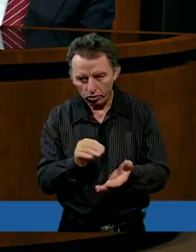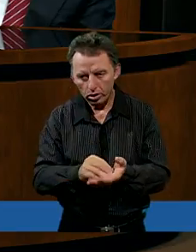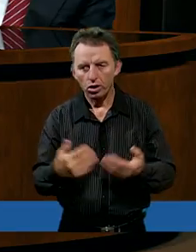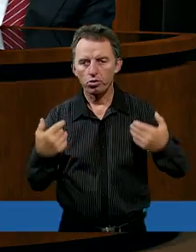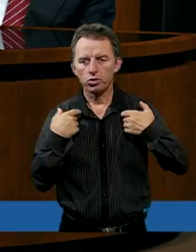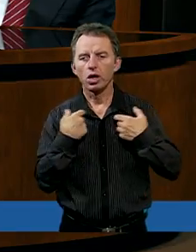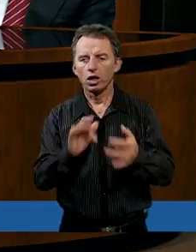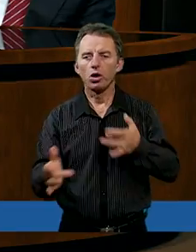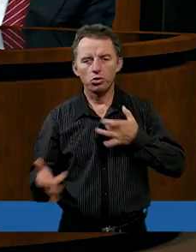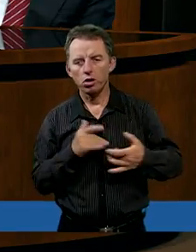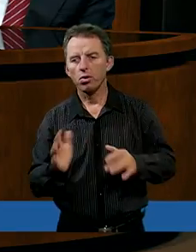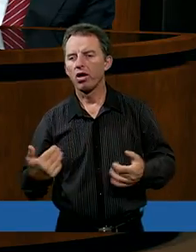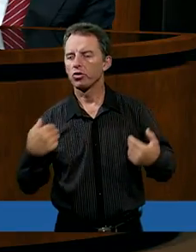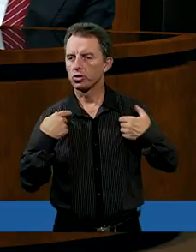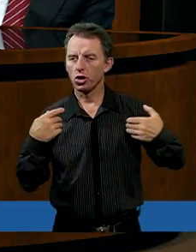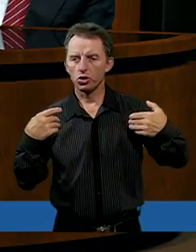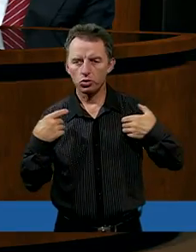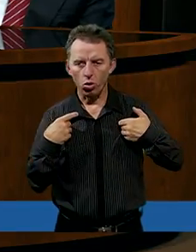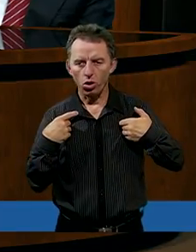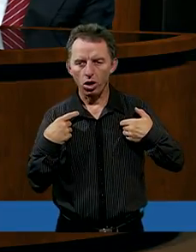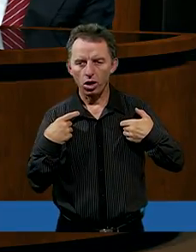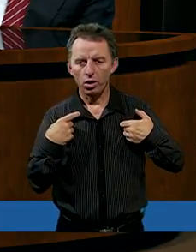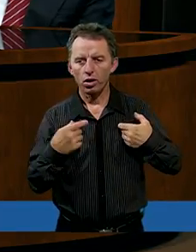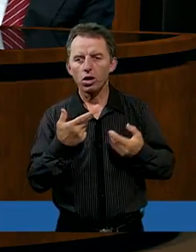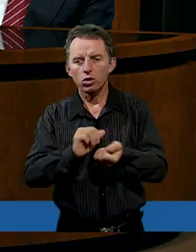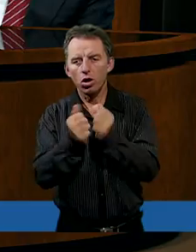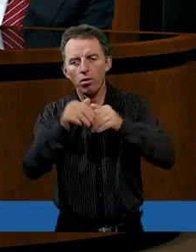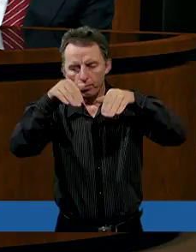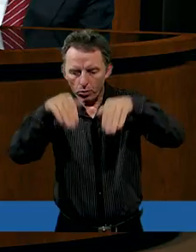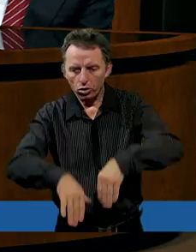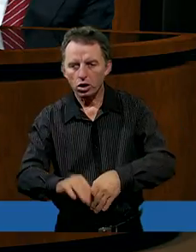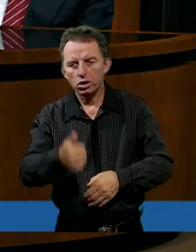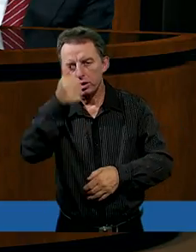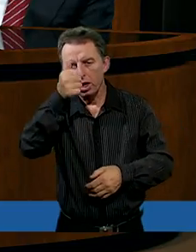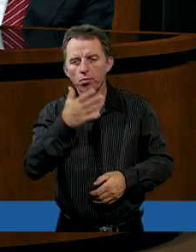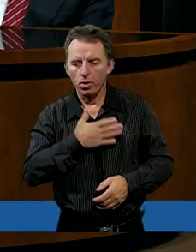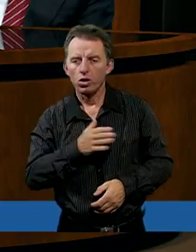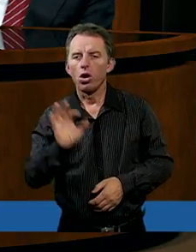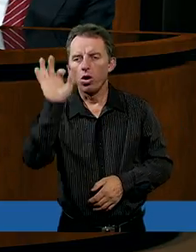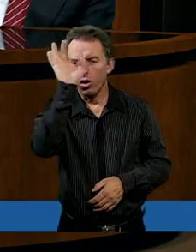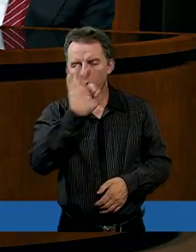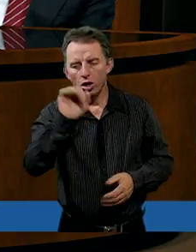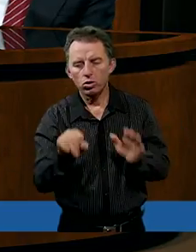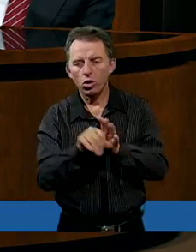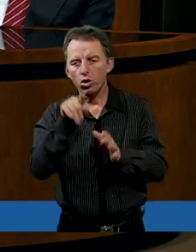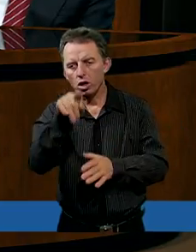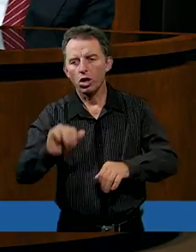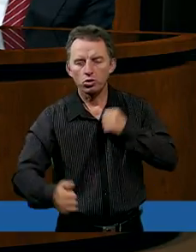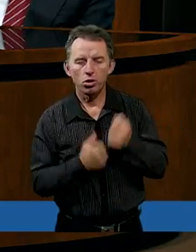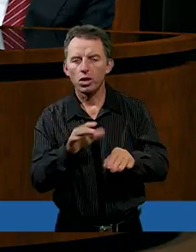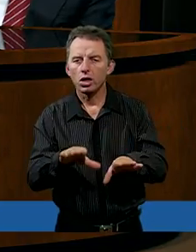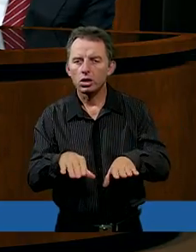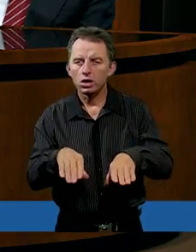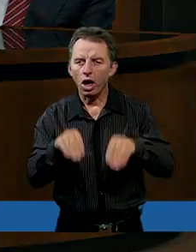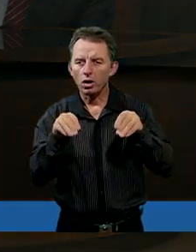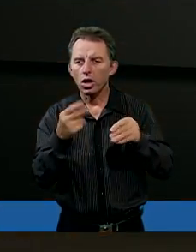I być może czasem cierpienia w życiu też są być może jedyną okazją do tego, żeby